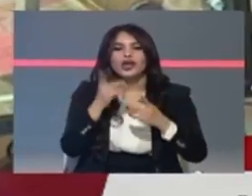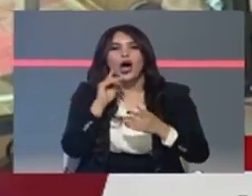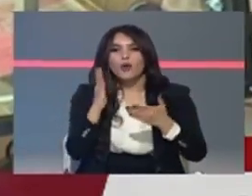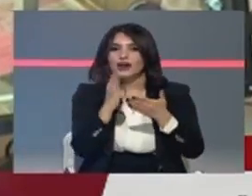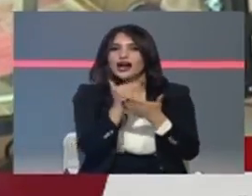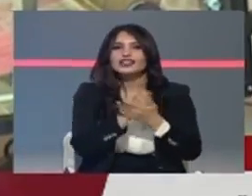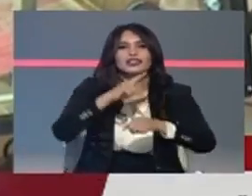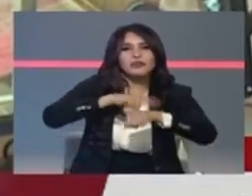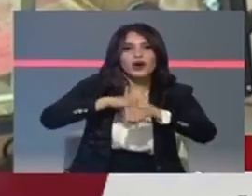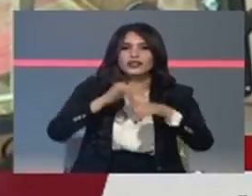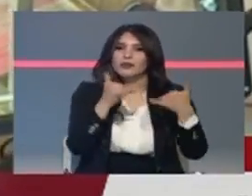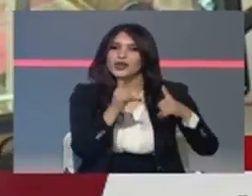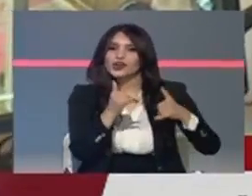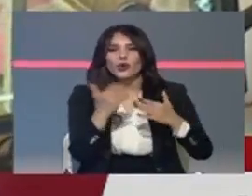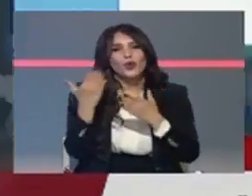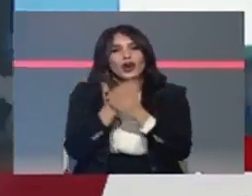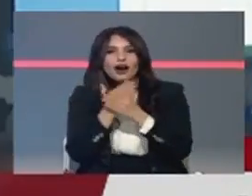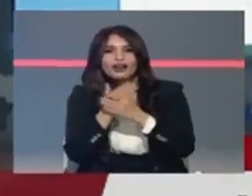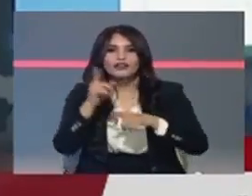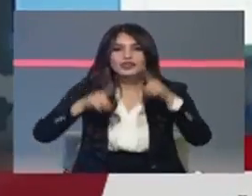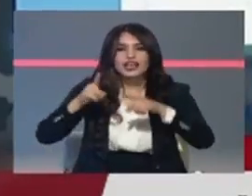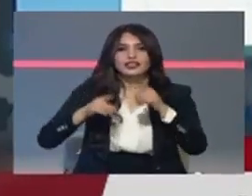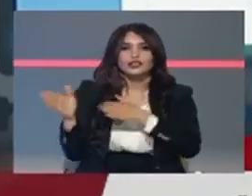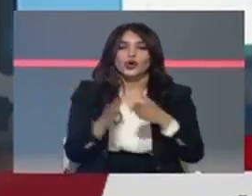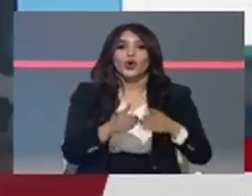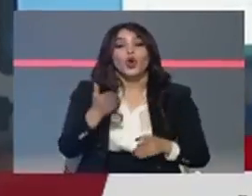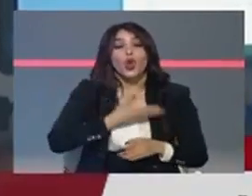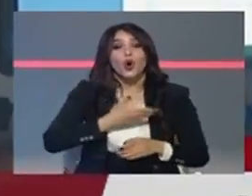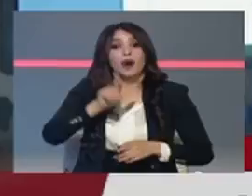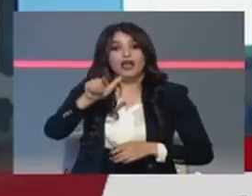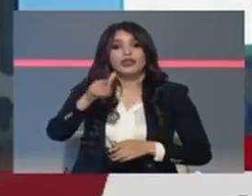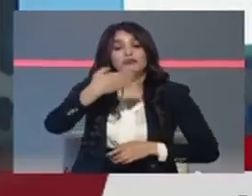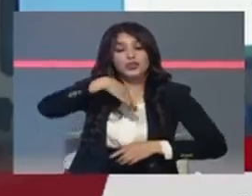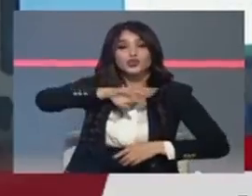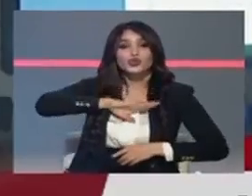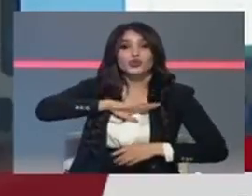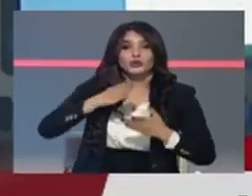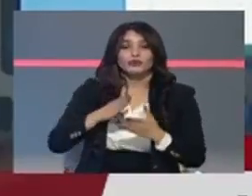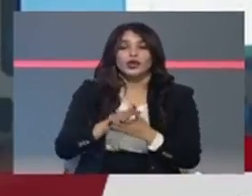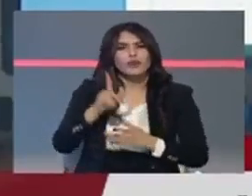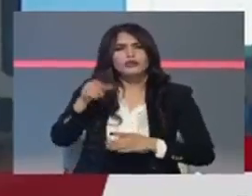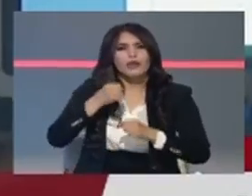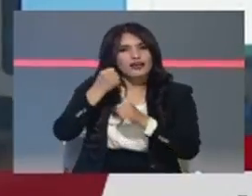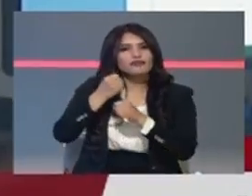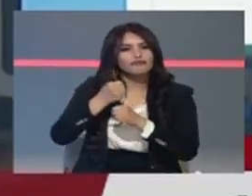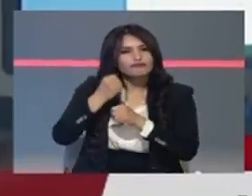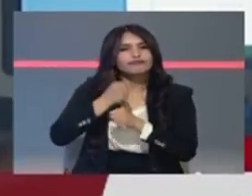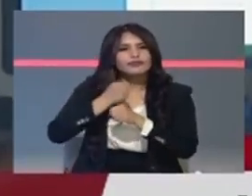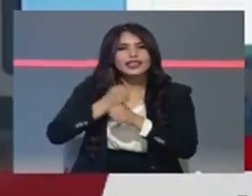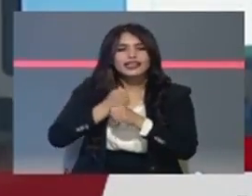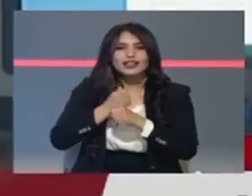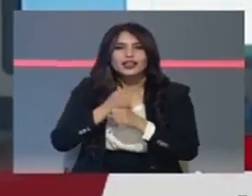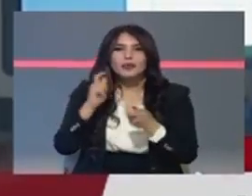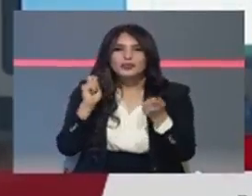القرايه واللعب، نعملوا زور رباحنا هكا. الام تقعد عندها دور ولازم تبذل مجهود وتخلق